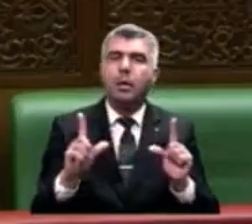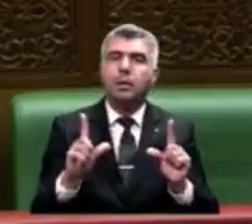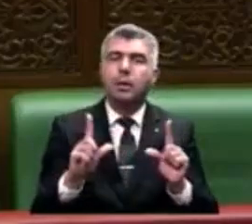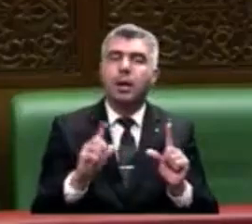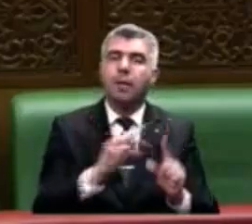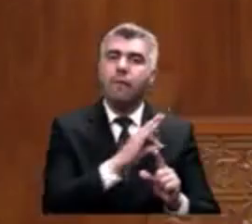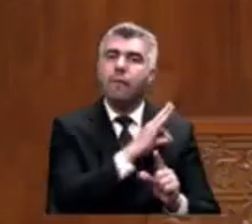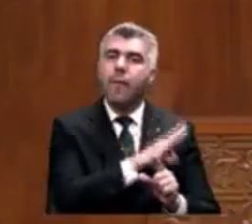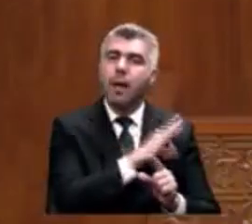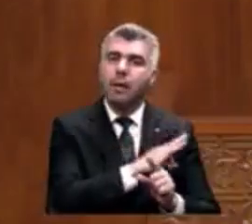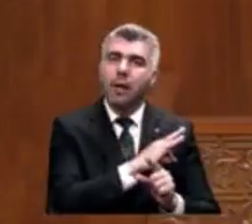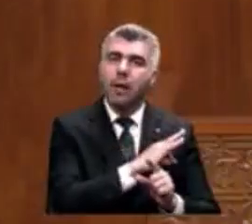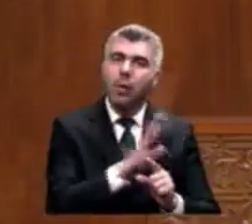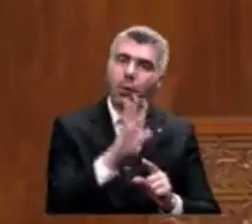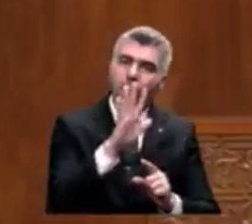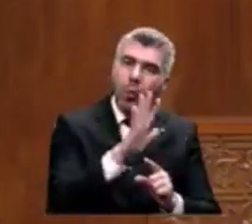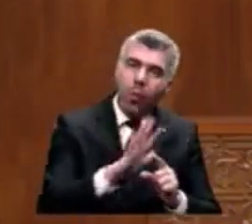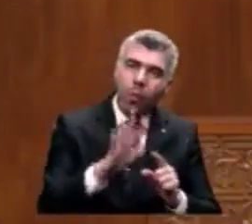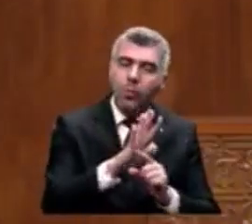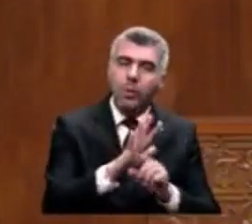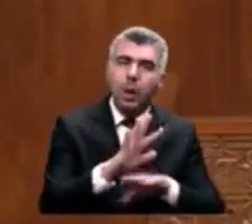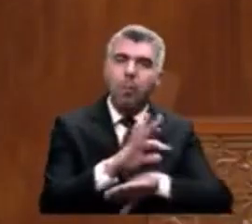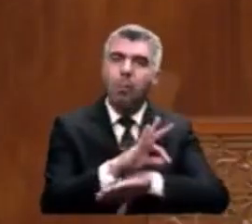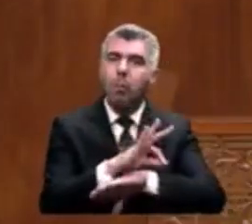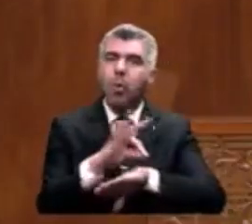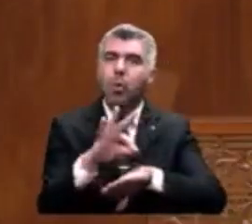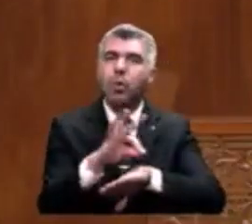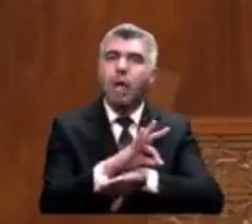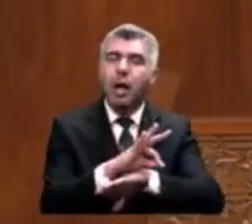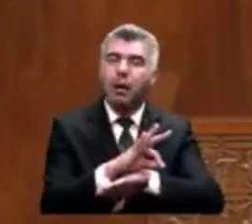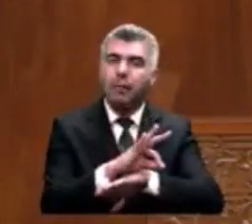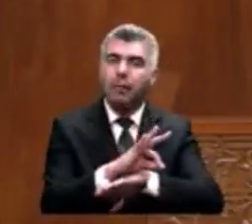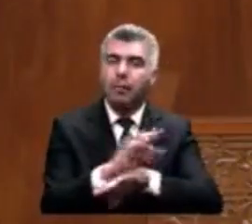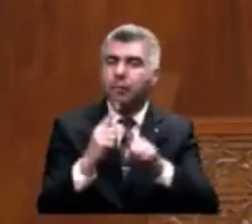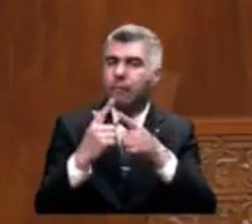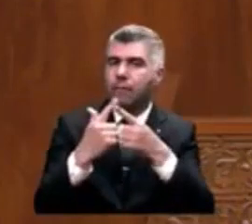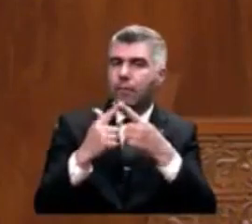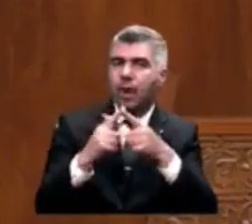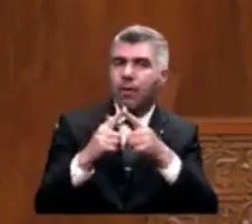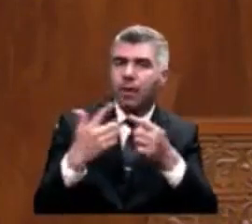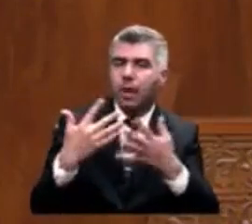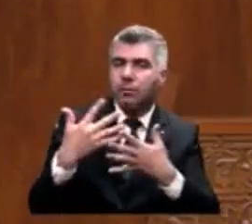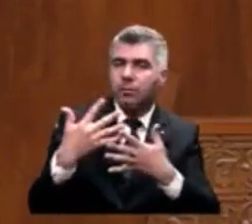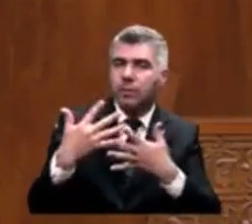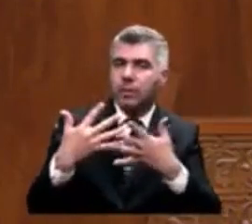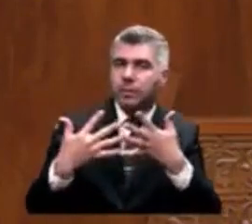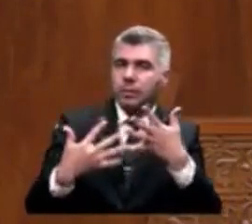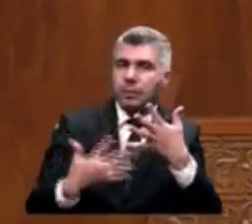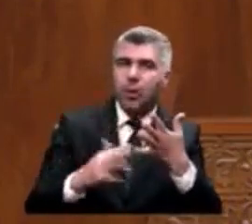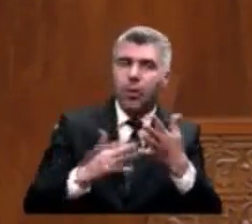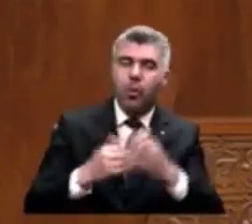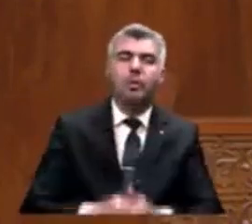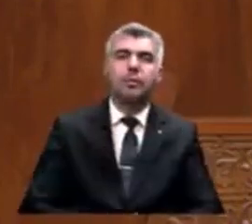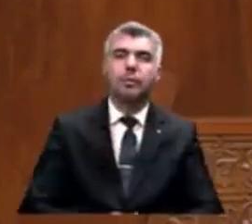لفائدة جميع الموظفين بمختلف أصنافهم.